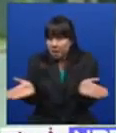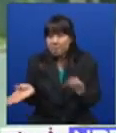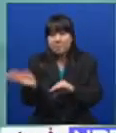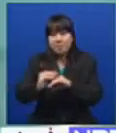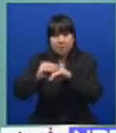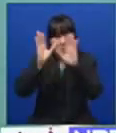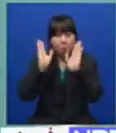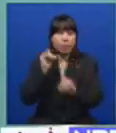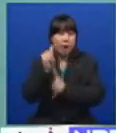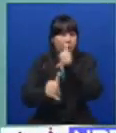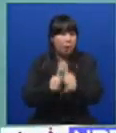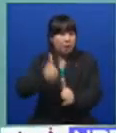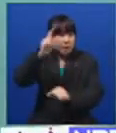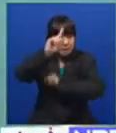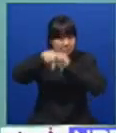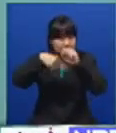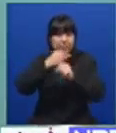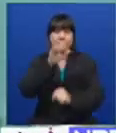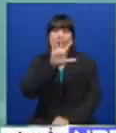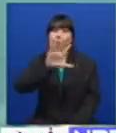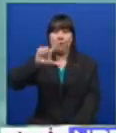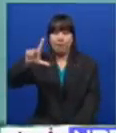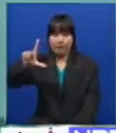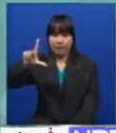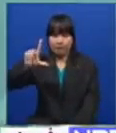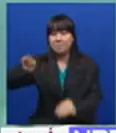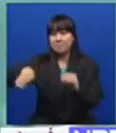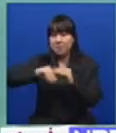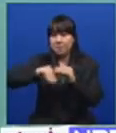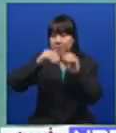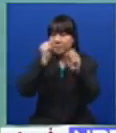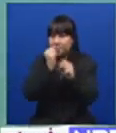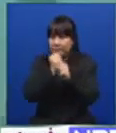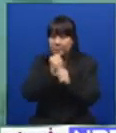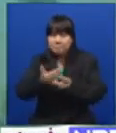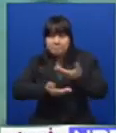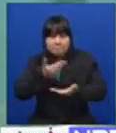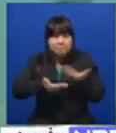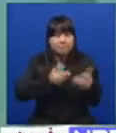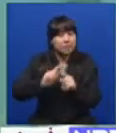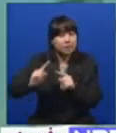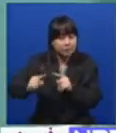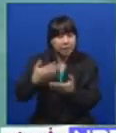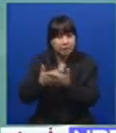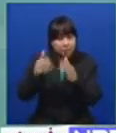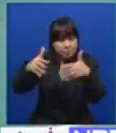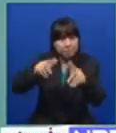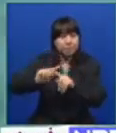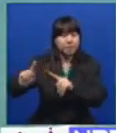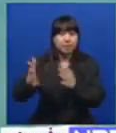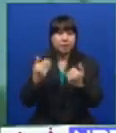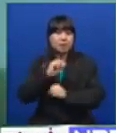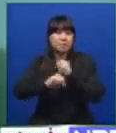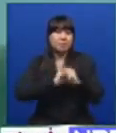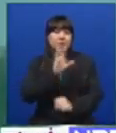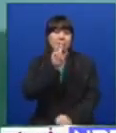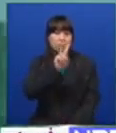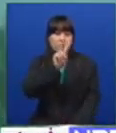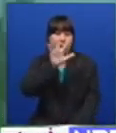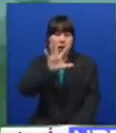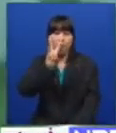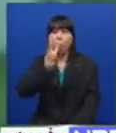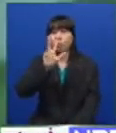ผู้โดยสารได้ 5ล้านคนต่อปีและเพิ่มการดำเนินการเชิงพาณิชย์มากขึ้นและตั้งแต่ปี 2563เป็นต้น